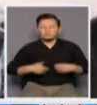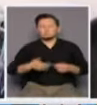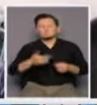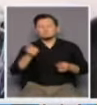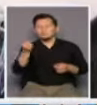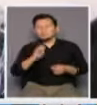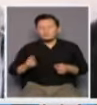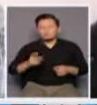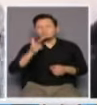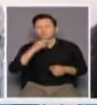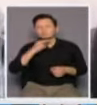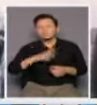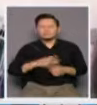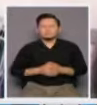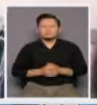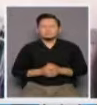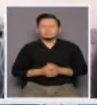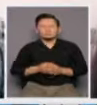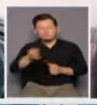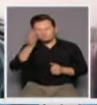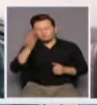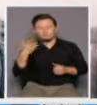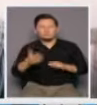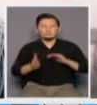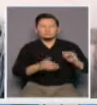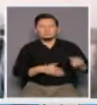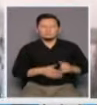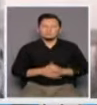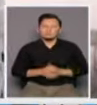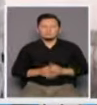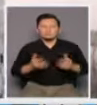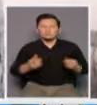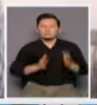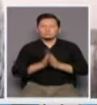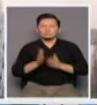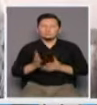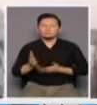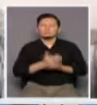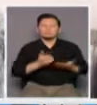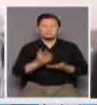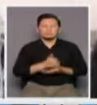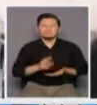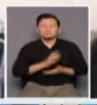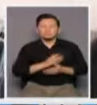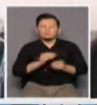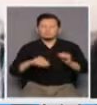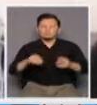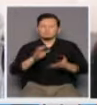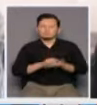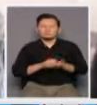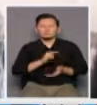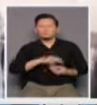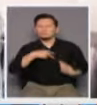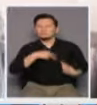Неге? Иә, қайда еді сонда жүрдің мақтау десе мақтау. Шөп шайына шөп жинадық, егін ордасы егін